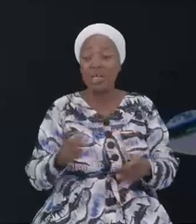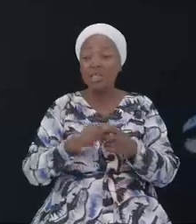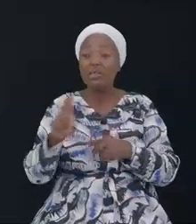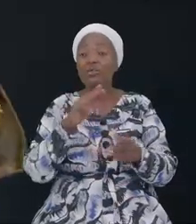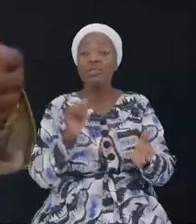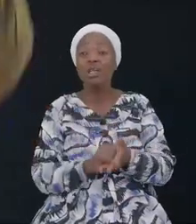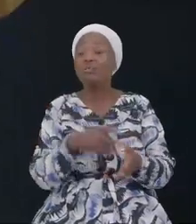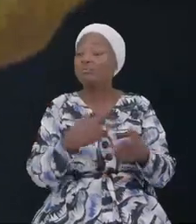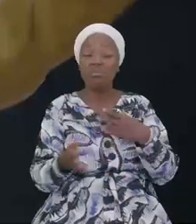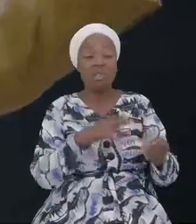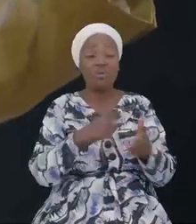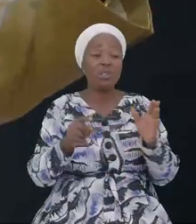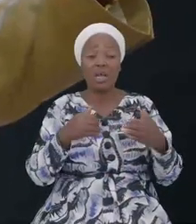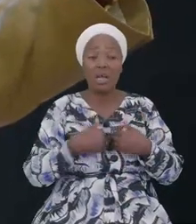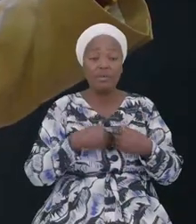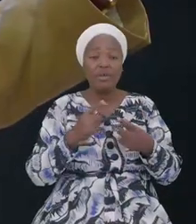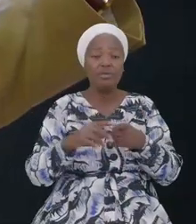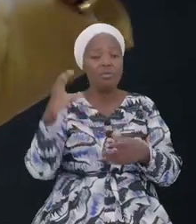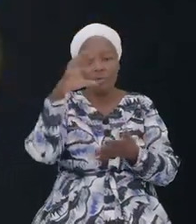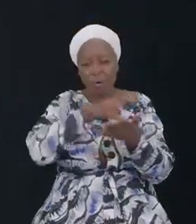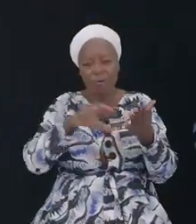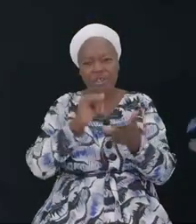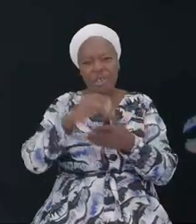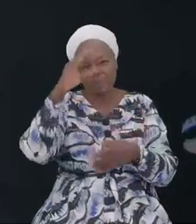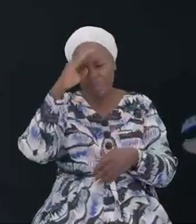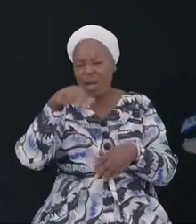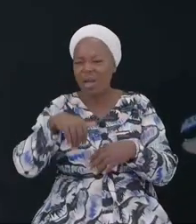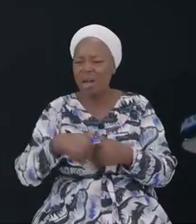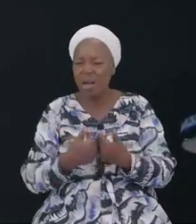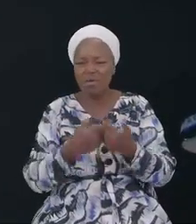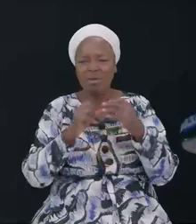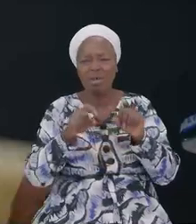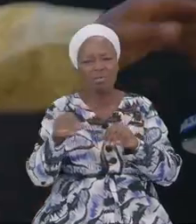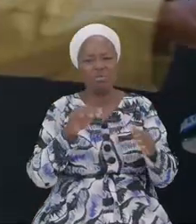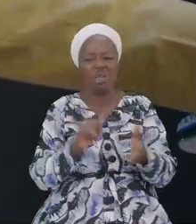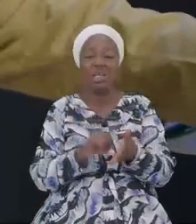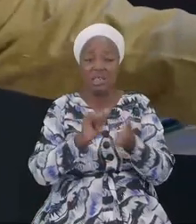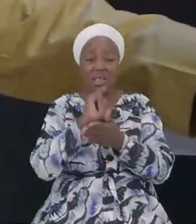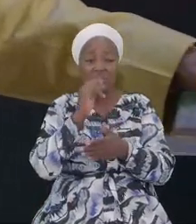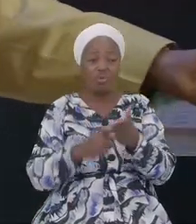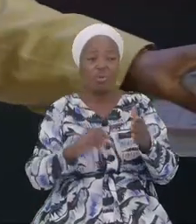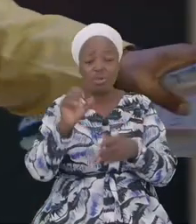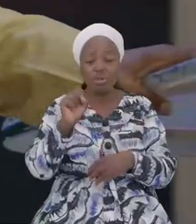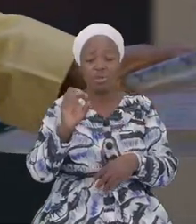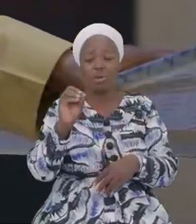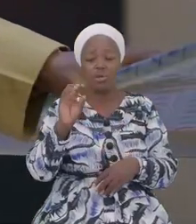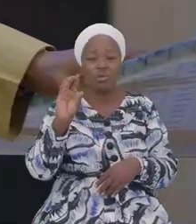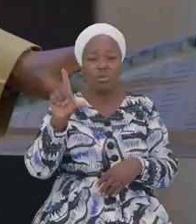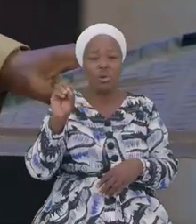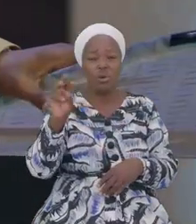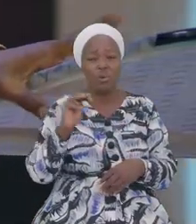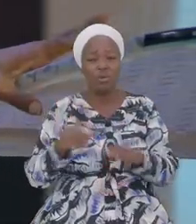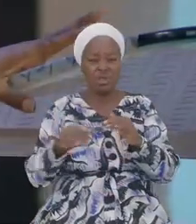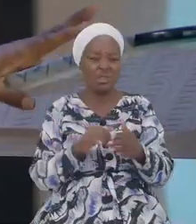vais utiliser tout ce qu'ils utilisent là-bas pour confondre sa pensée. Comment pouvez-vous le faire? Voyez ce que Salomon a fait. Il dit